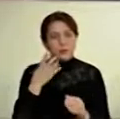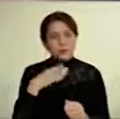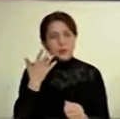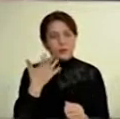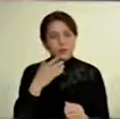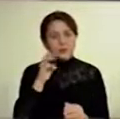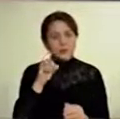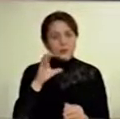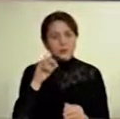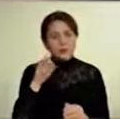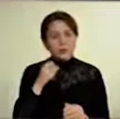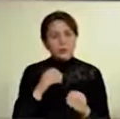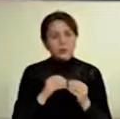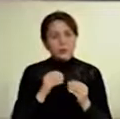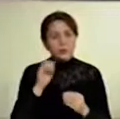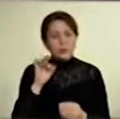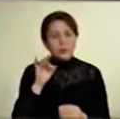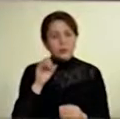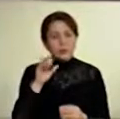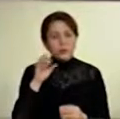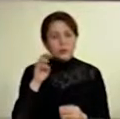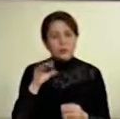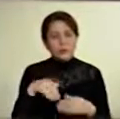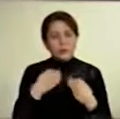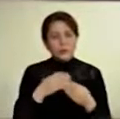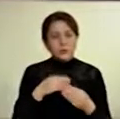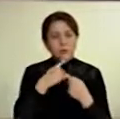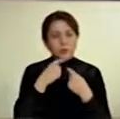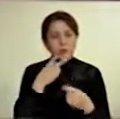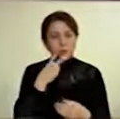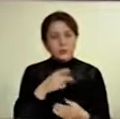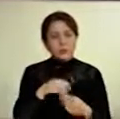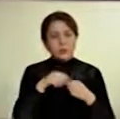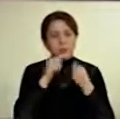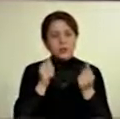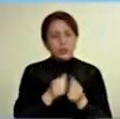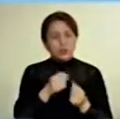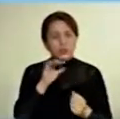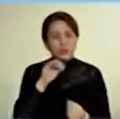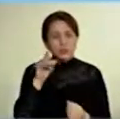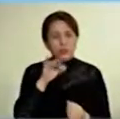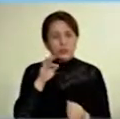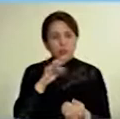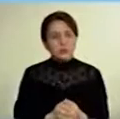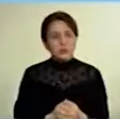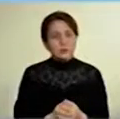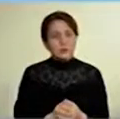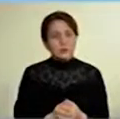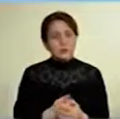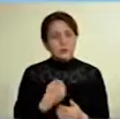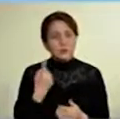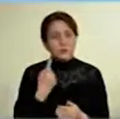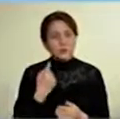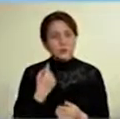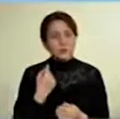645-masala. 10-rasmda berilgan ma'lumotlar asosida shakllarning yuzini toping. Aziz o'quvchilar, biror bir